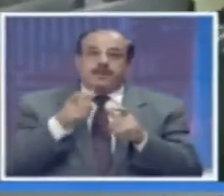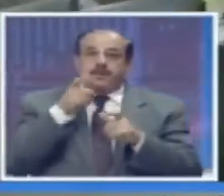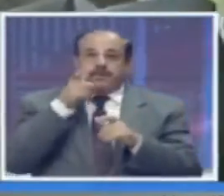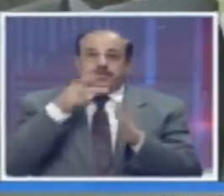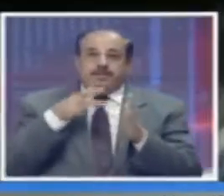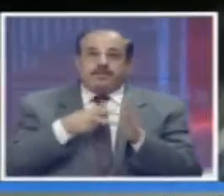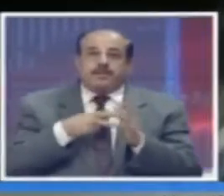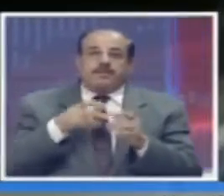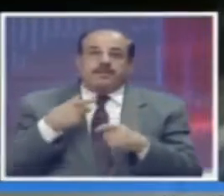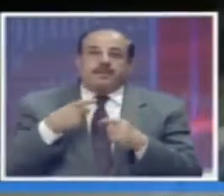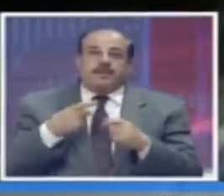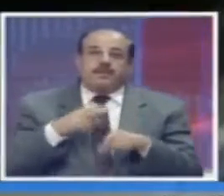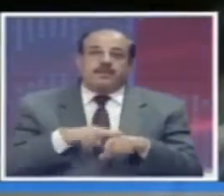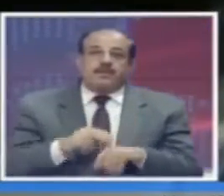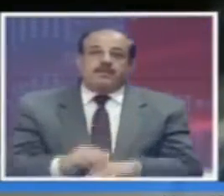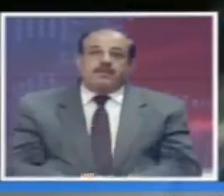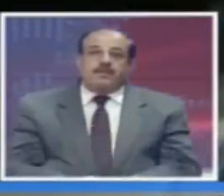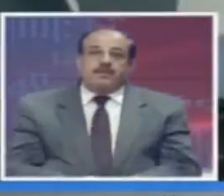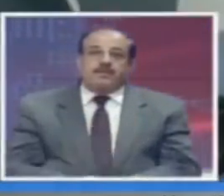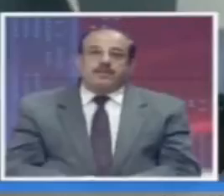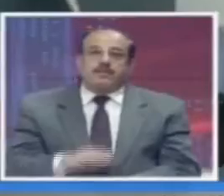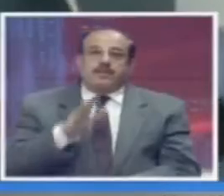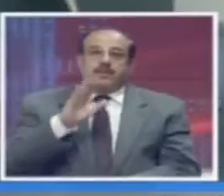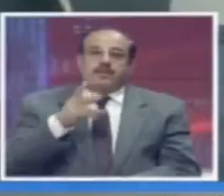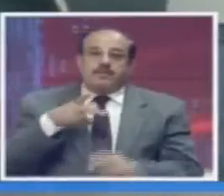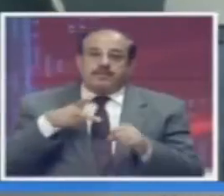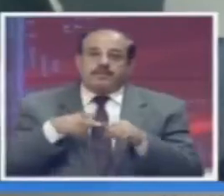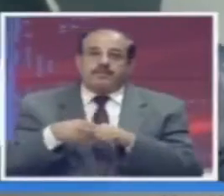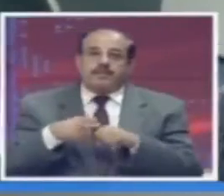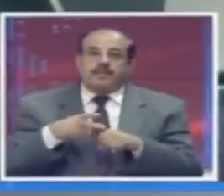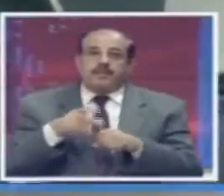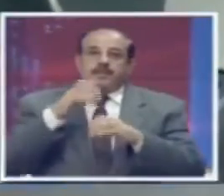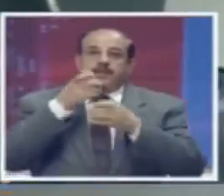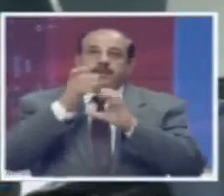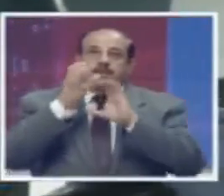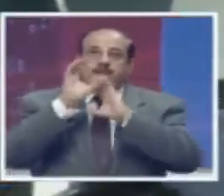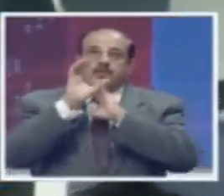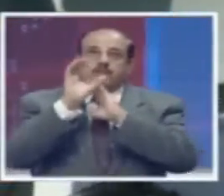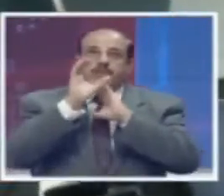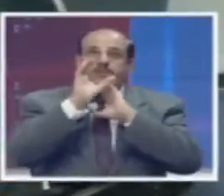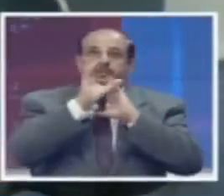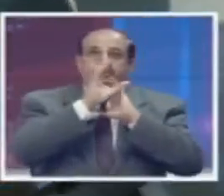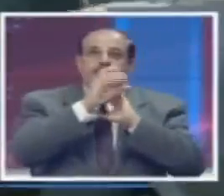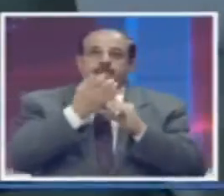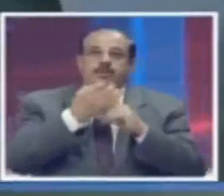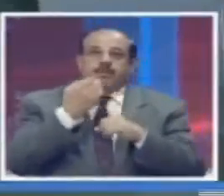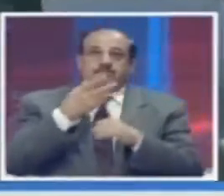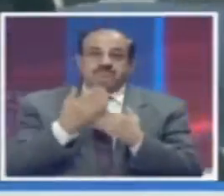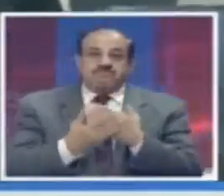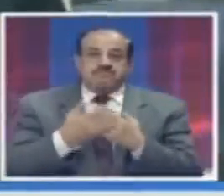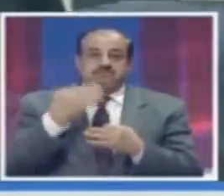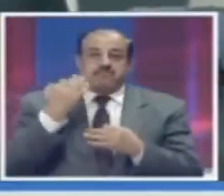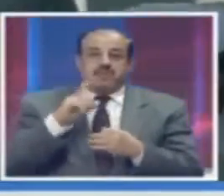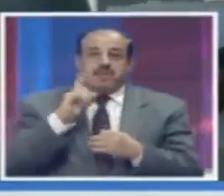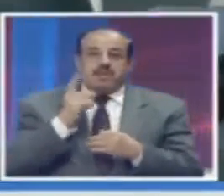الفلكية والجيوفيزيقية. النهاردة احنا موجودين لافتتاح تلسكوب متميز جدا من أحدث التلسكوبات على مستوى